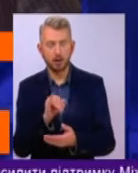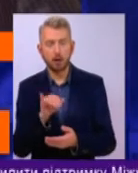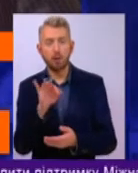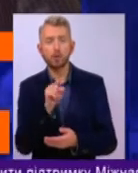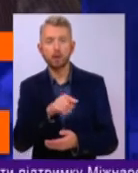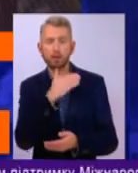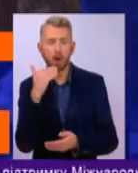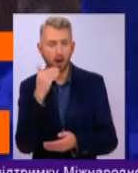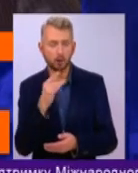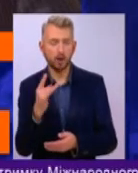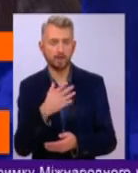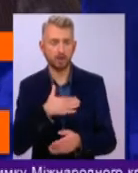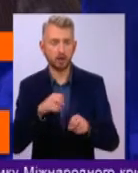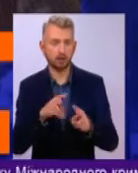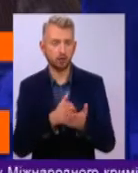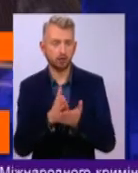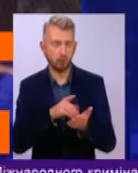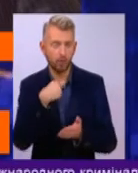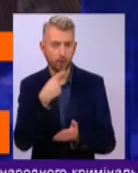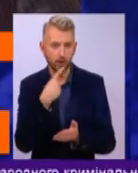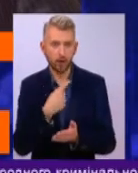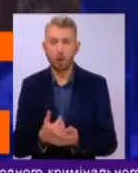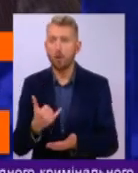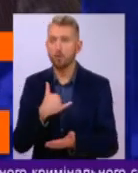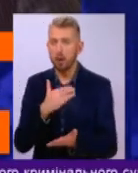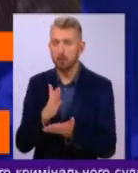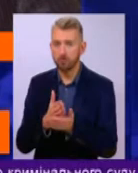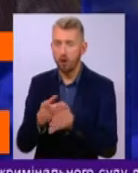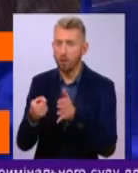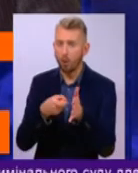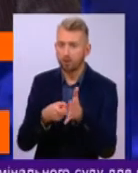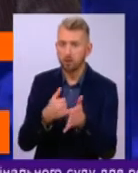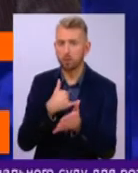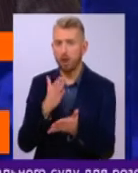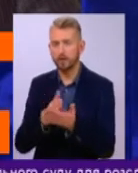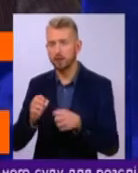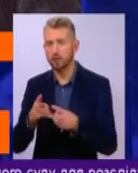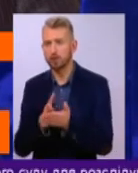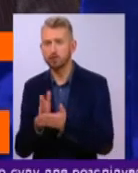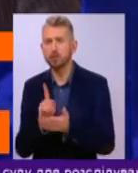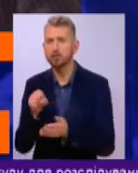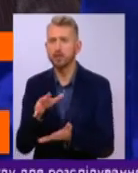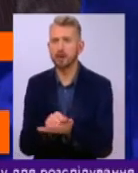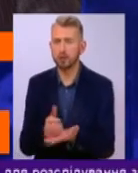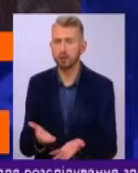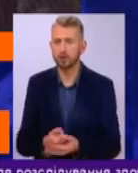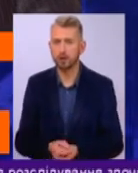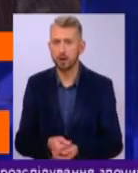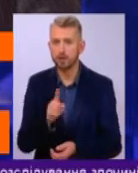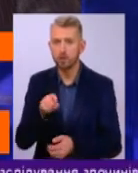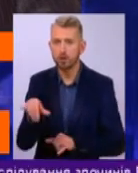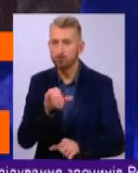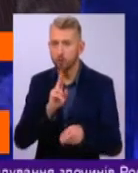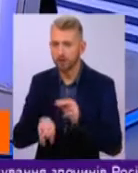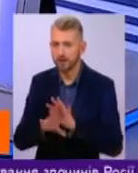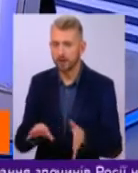багато разів наші спецслужби говорили. Так у нас же ж є розвідка, у нас є спецслужби. Чим вони тоді займаються? Вони ж нікуди не